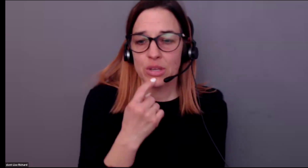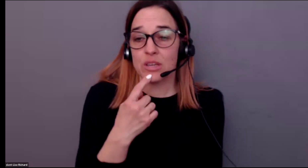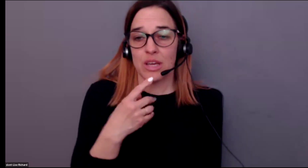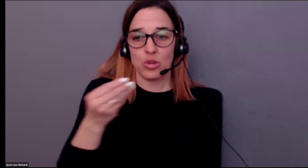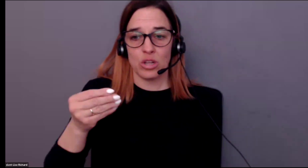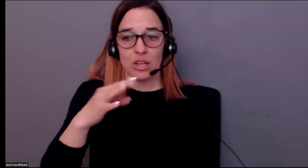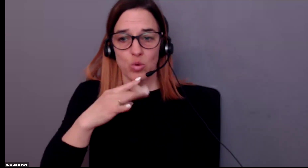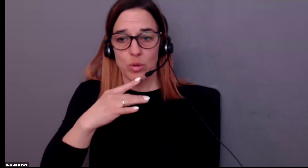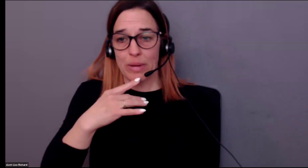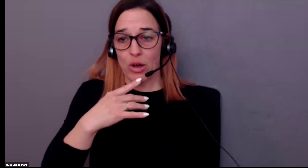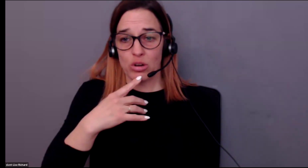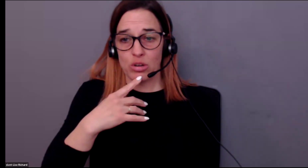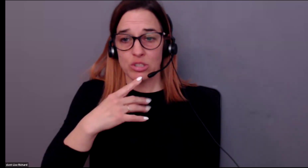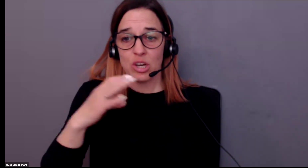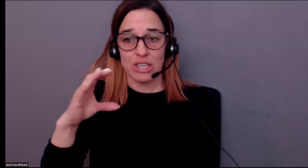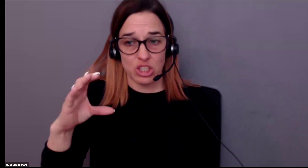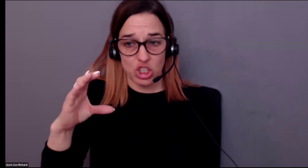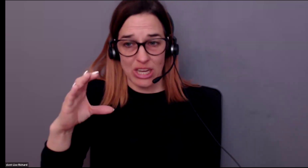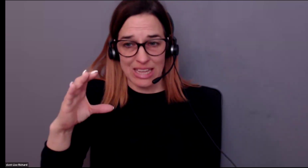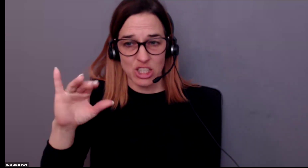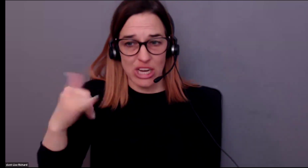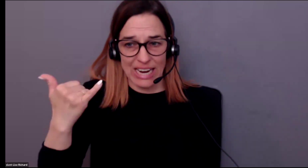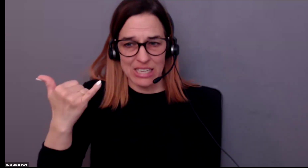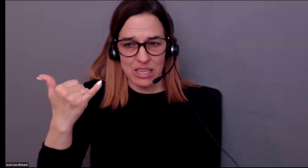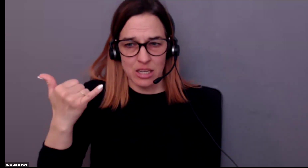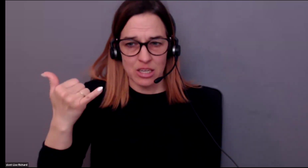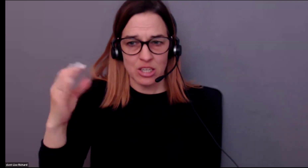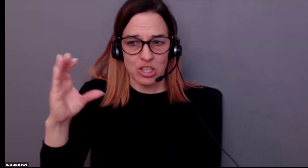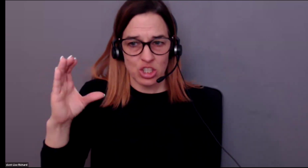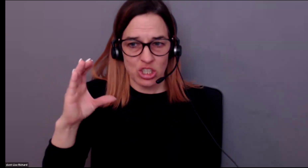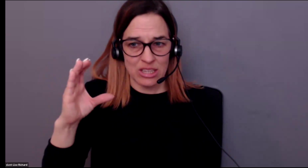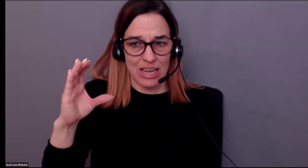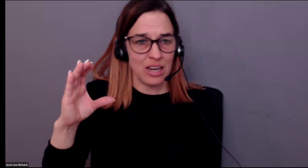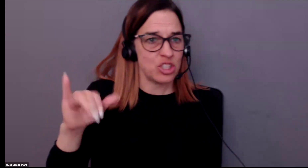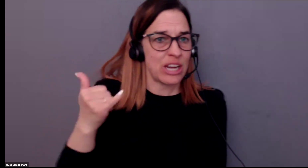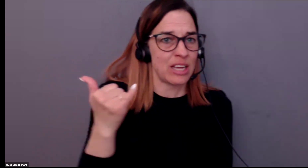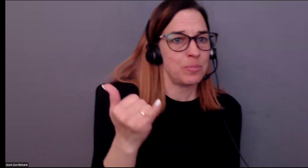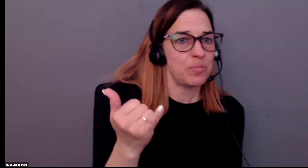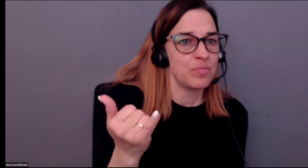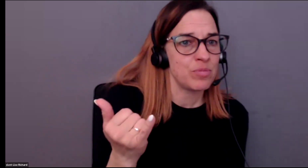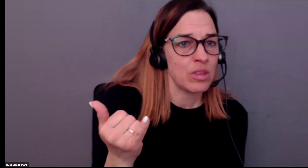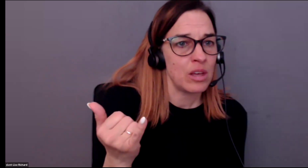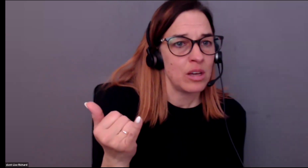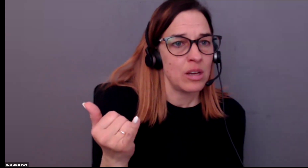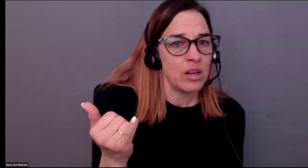je sais pas qui donne le tour de parole. OK, c'est Chantal Jarry. Chantal